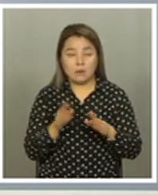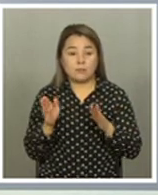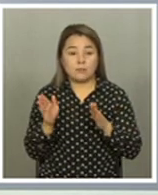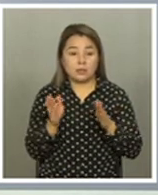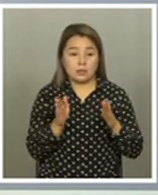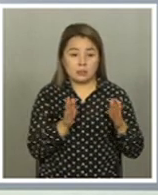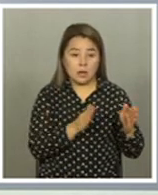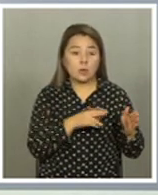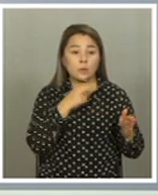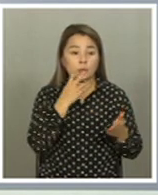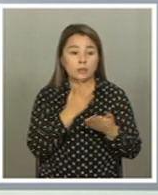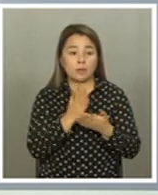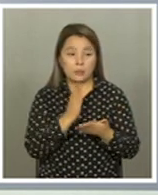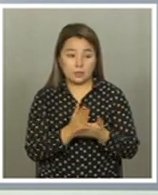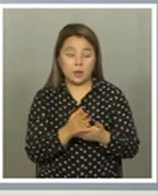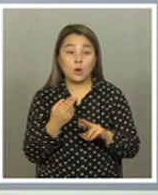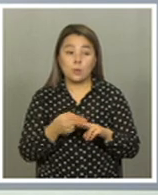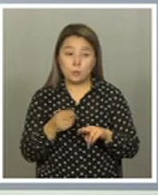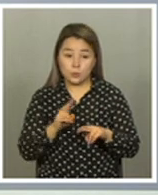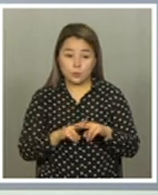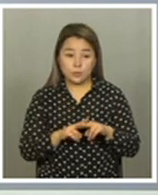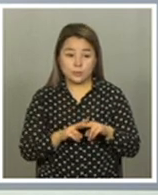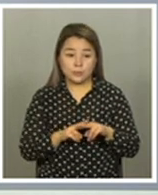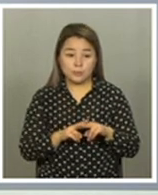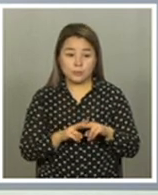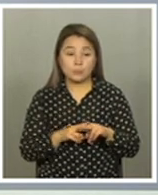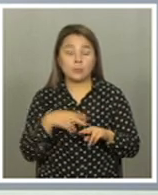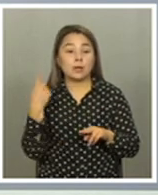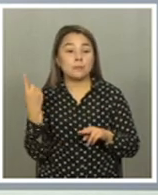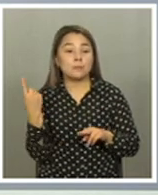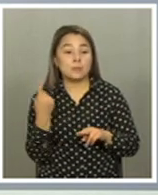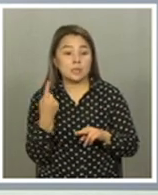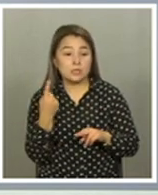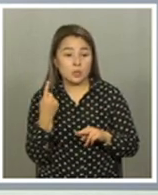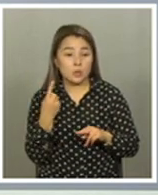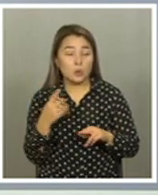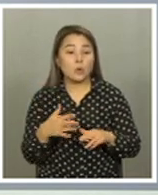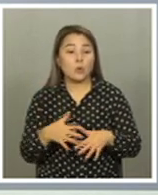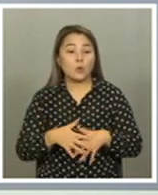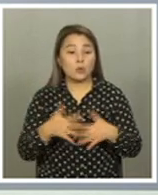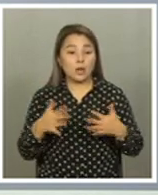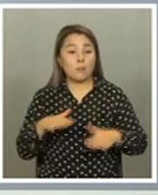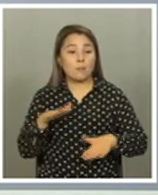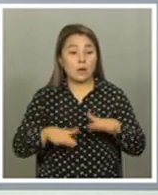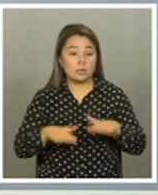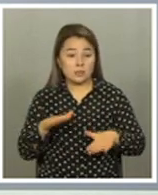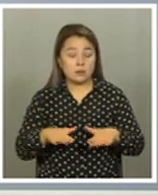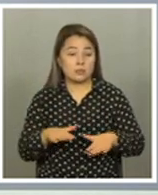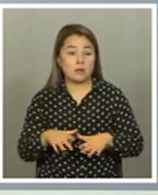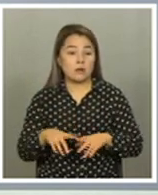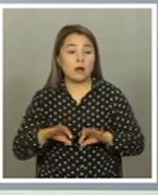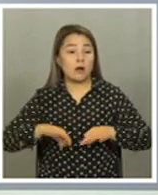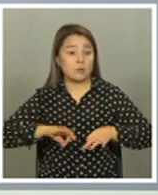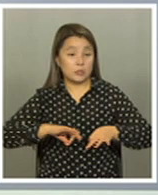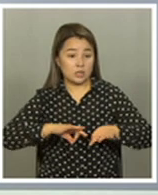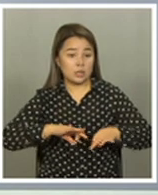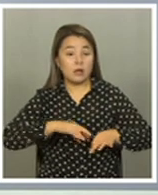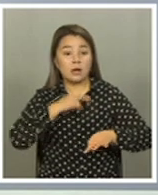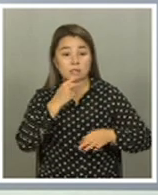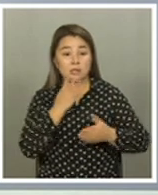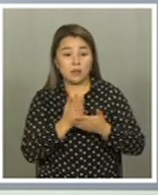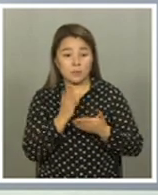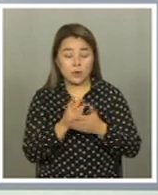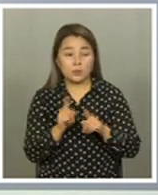жүргеніне көз жеткізуімізге болады. Бұл дегеніміз, бірінші үлкен массасы ауыр арбашаның екінші арбашаға қарағанда